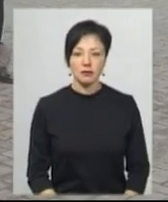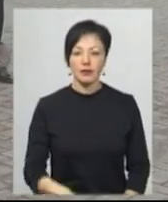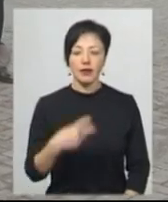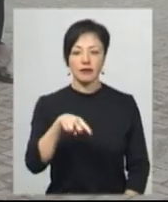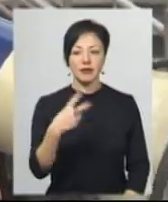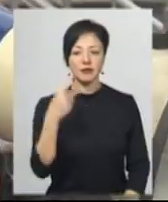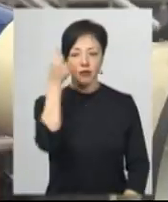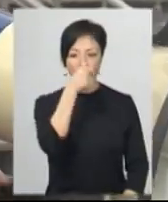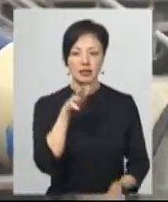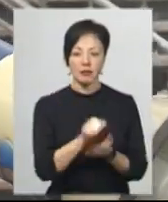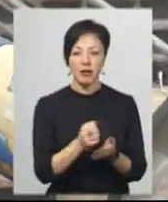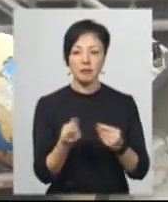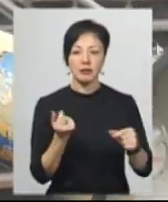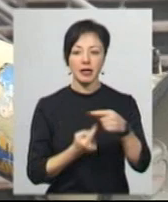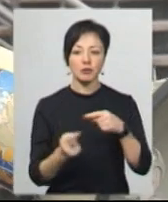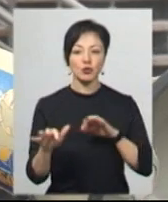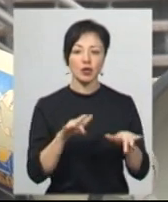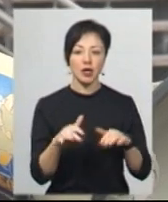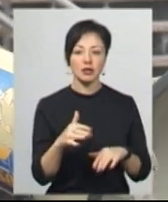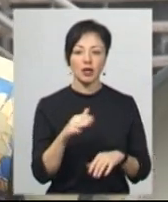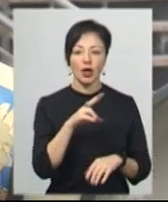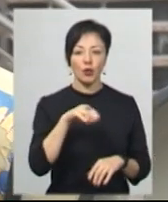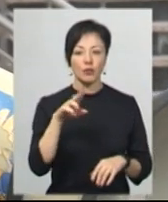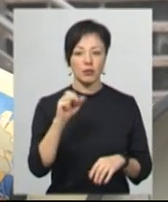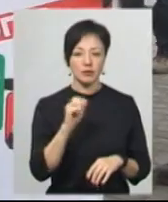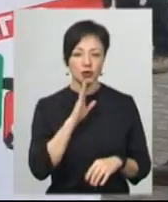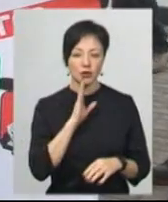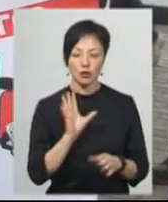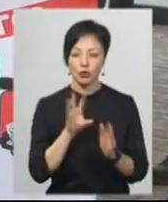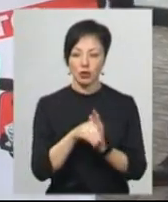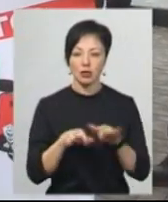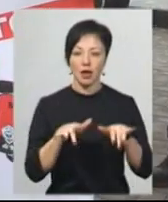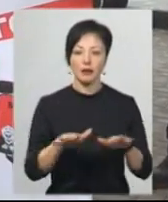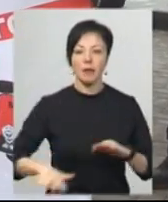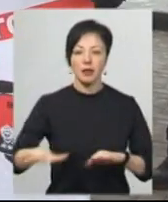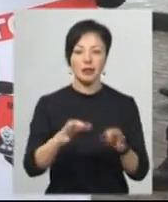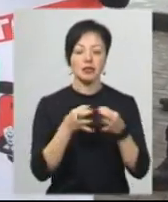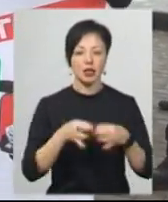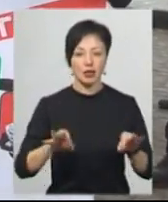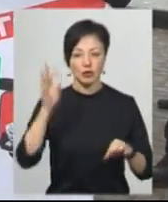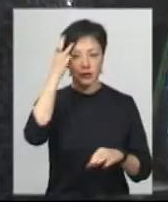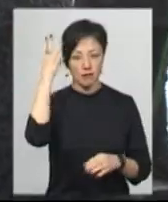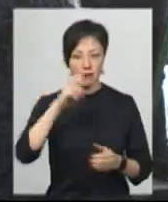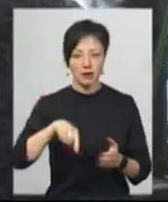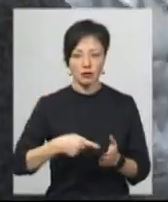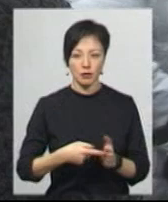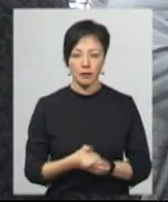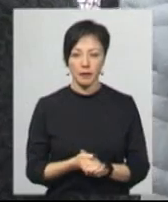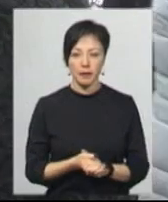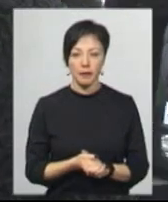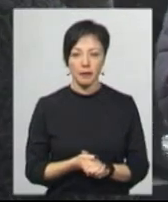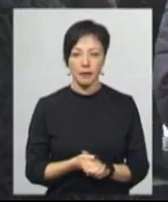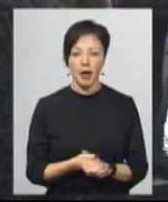22 роки займається підприємницькою діяльністю Любов Назарук. Жінка долучилась до акції на Майдані Незалежності у Хмельницькому. Ми не бізнес,